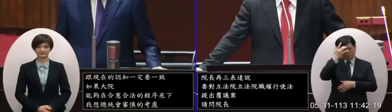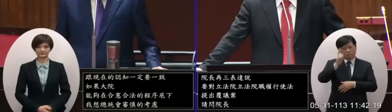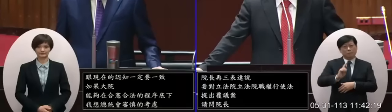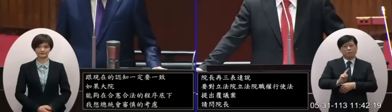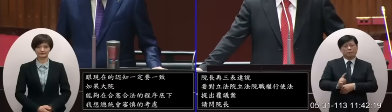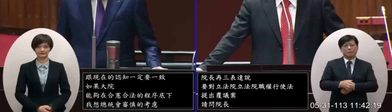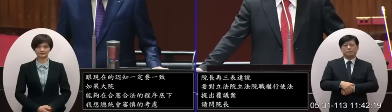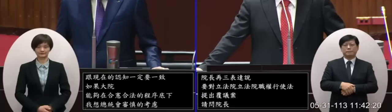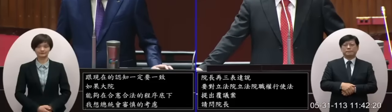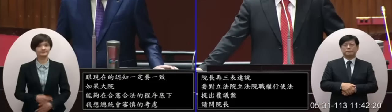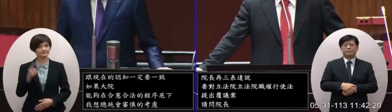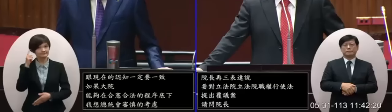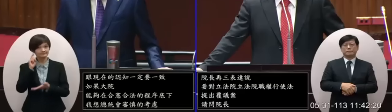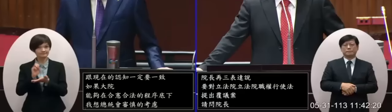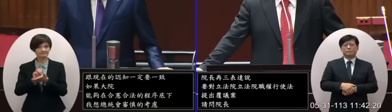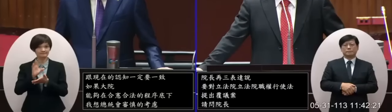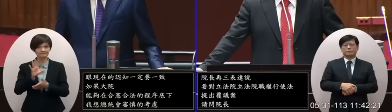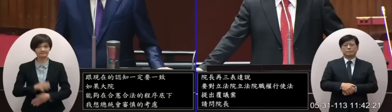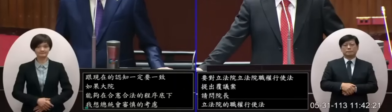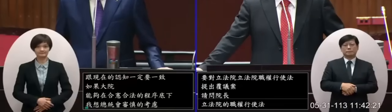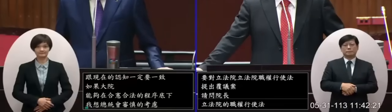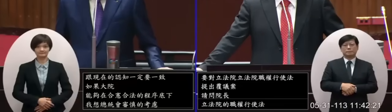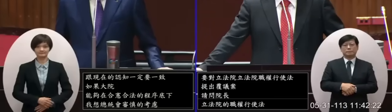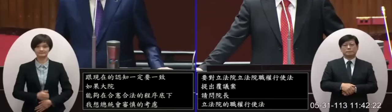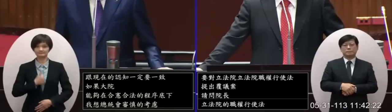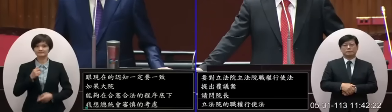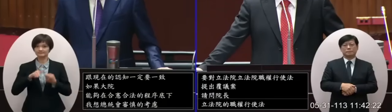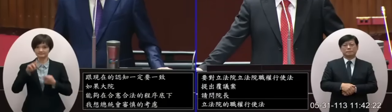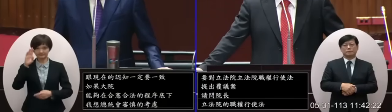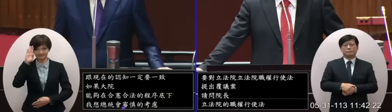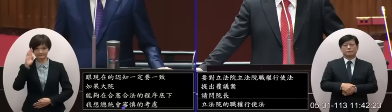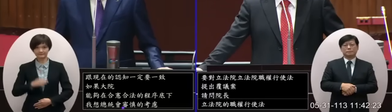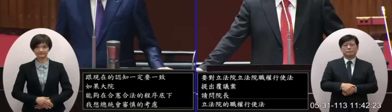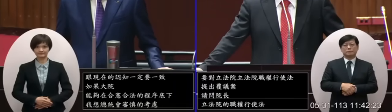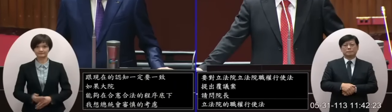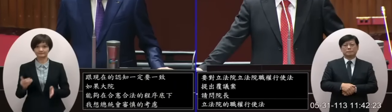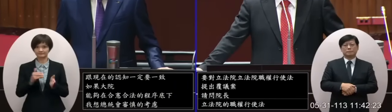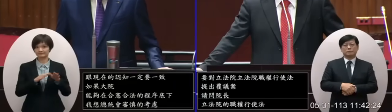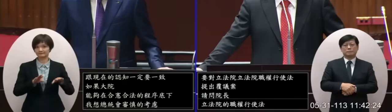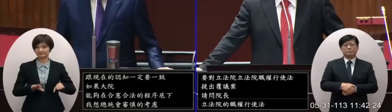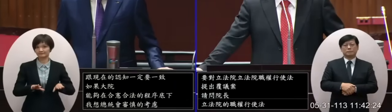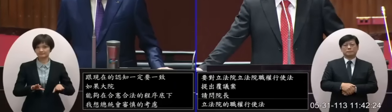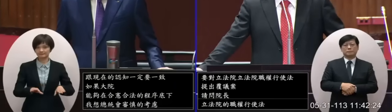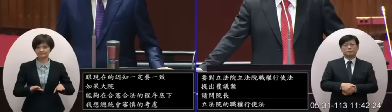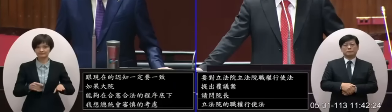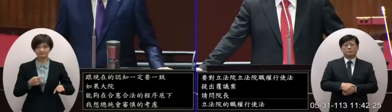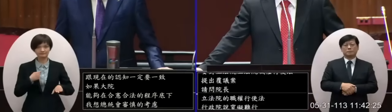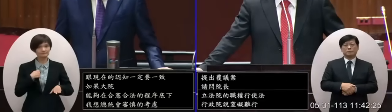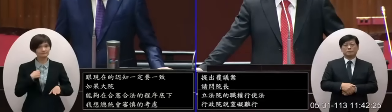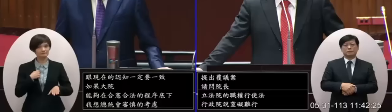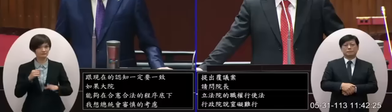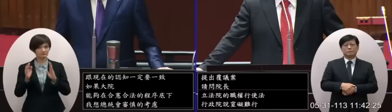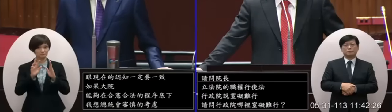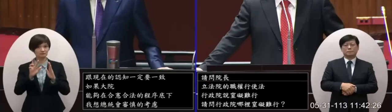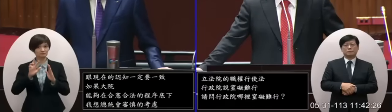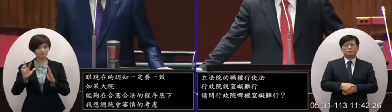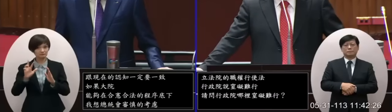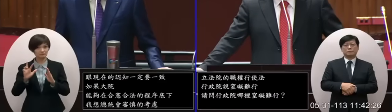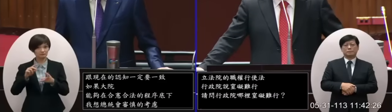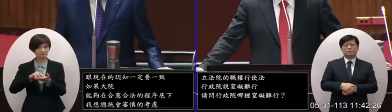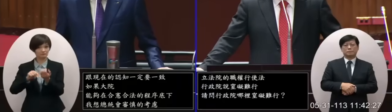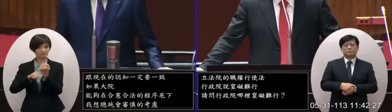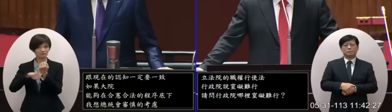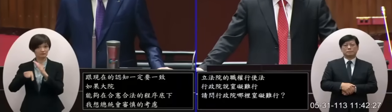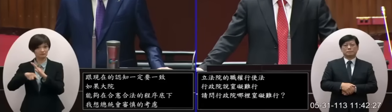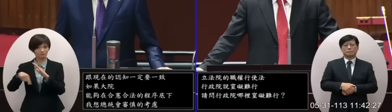行？ 跟委员报告，实在非常的抱歉，到目前为止我们还没有收到正式的立法院的来